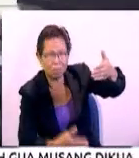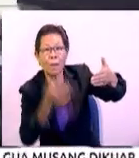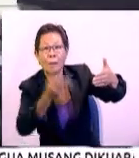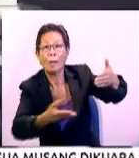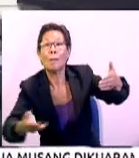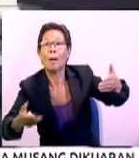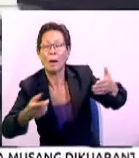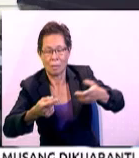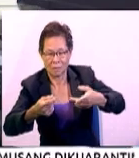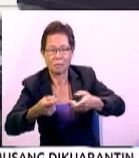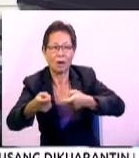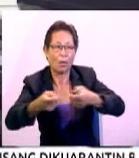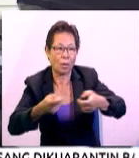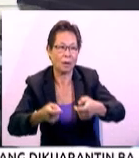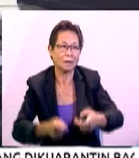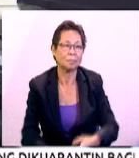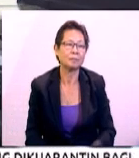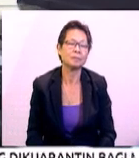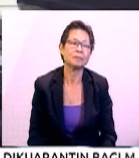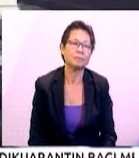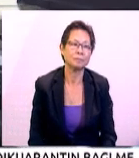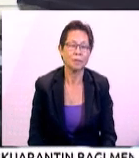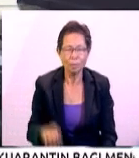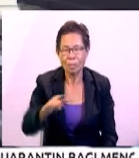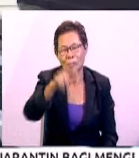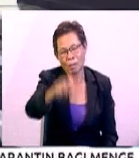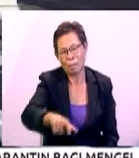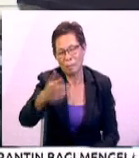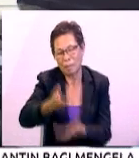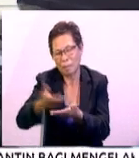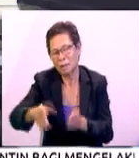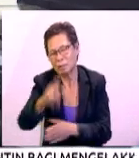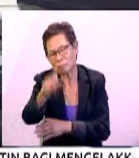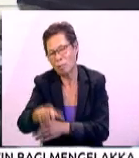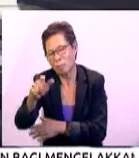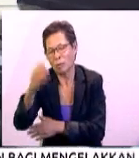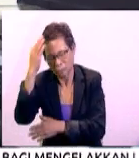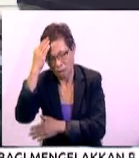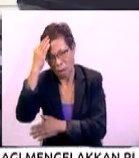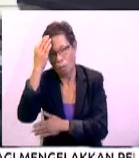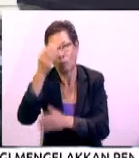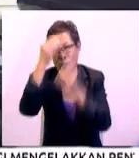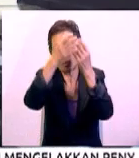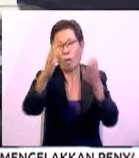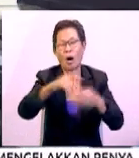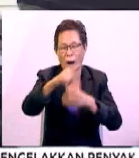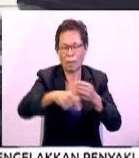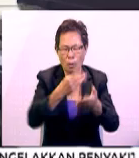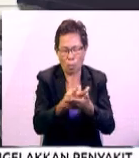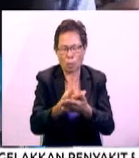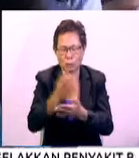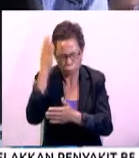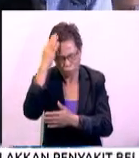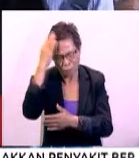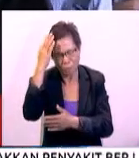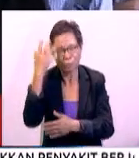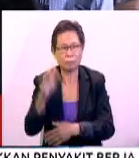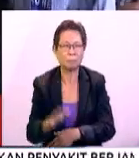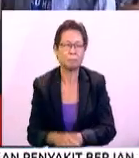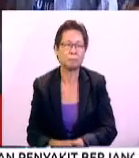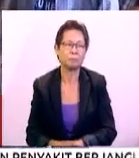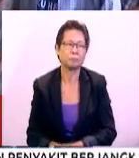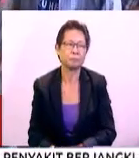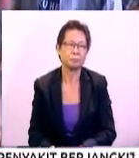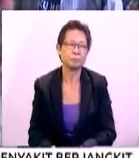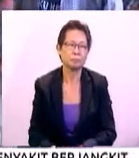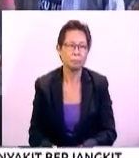semakin celik informasi, dah celik kewangan, maknanya mereka dah bersedia dan